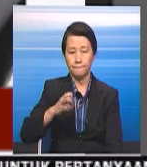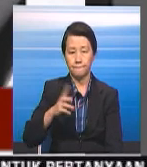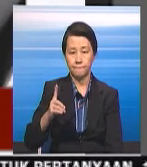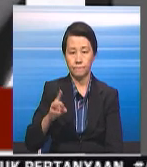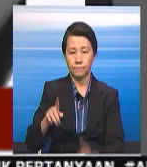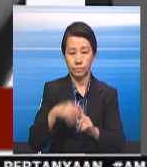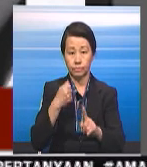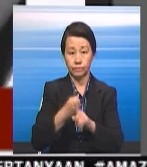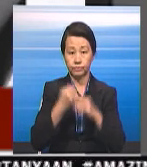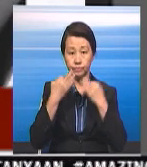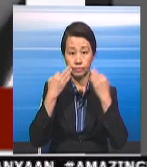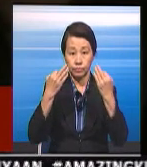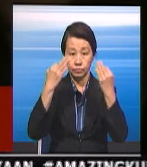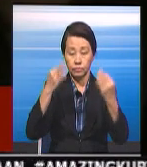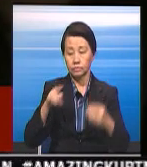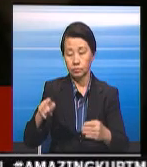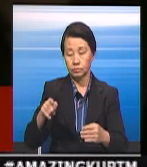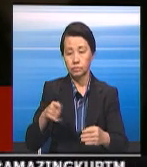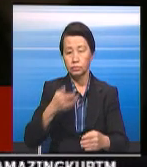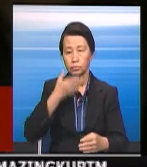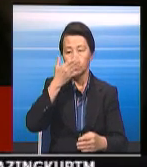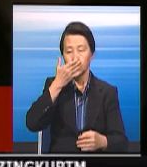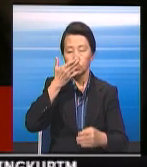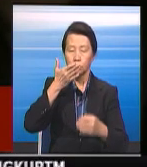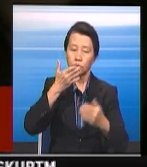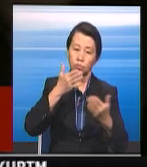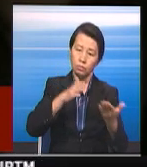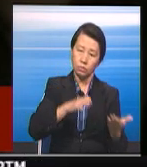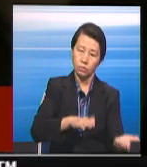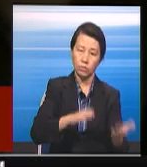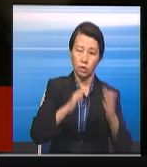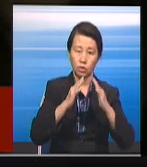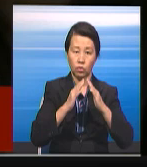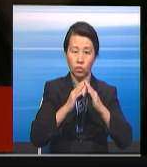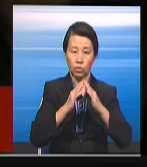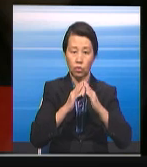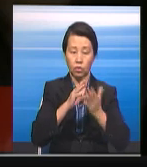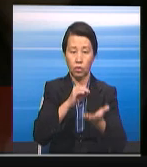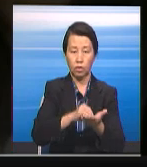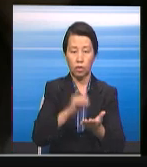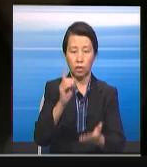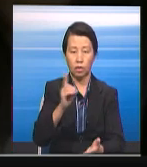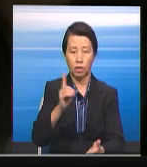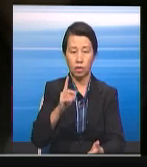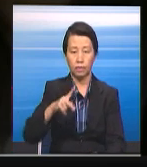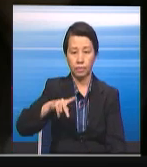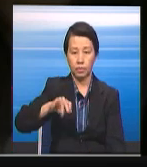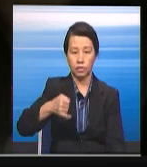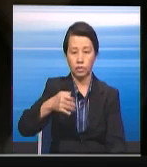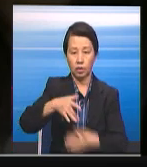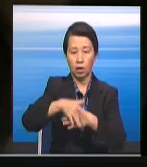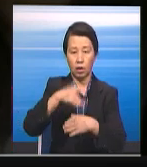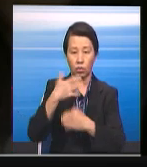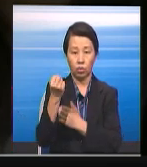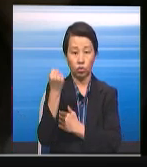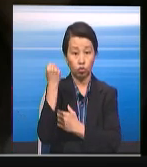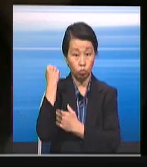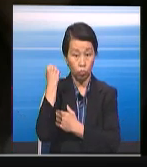Pengarah terkemuka itu menghembuskan nafas terakhirnya di kediamannya di Bandar Seri Damansara Petaling Jaya awal subuh